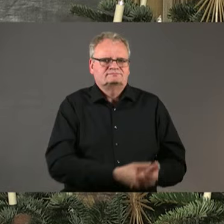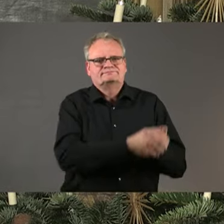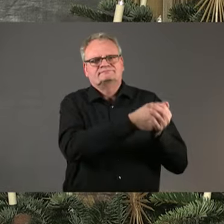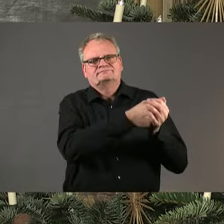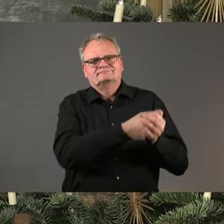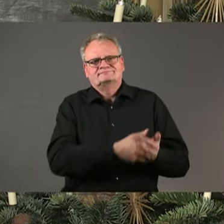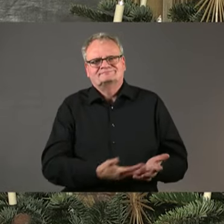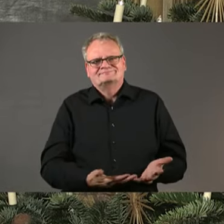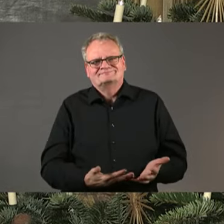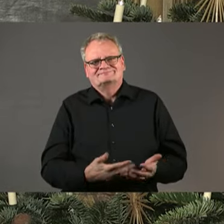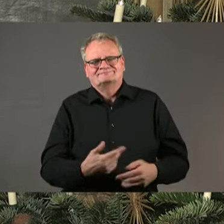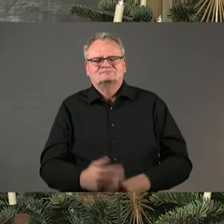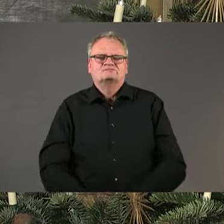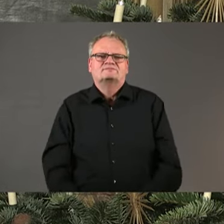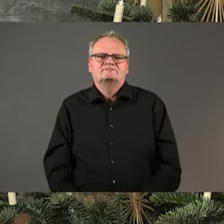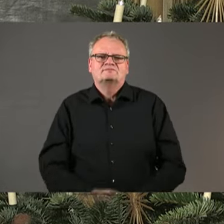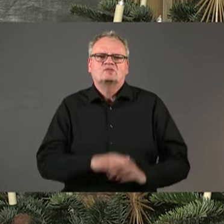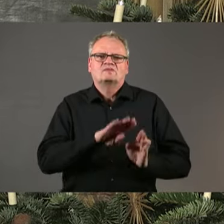Wunder.